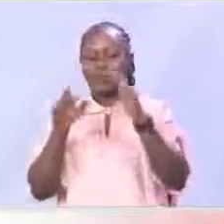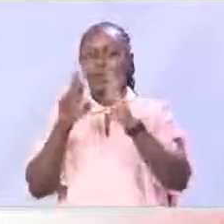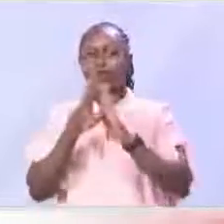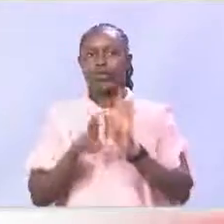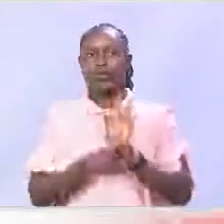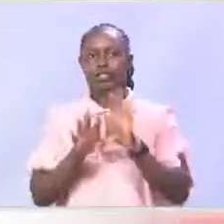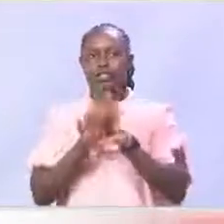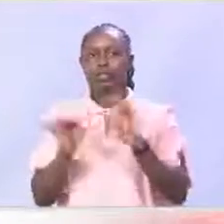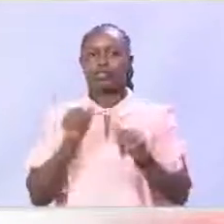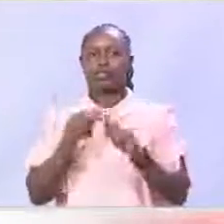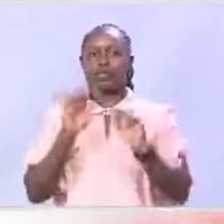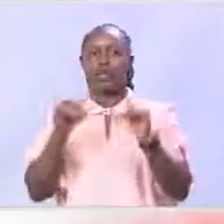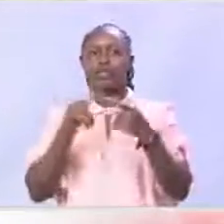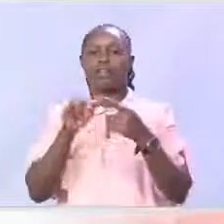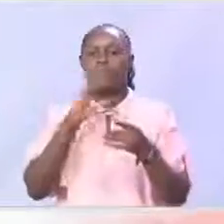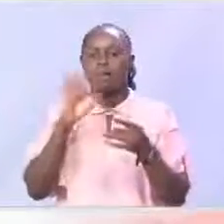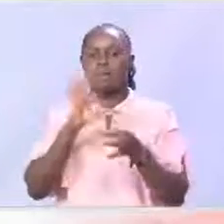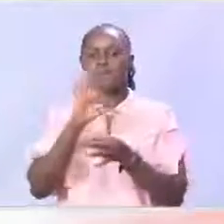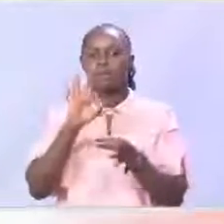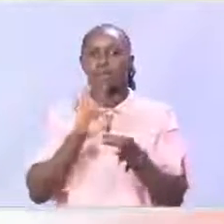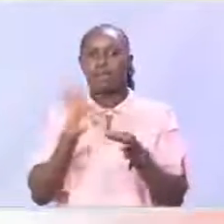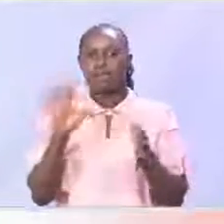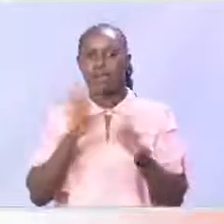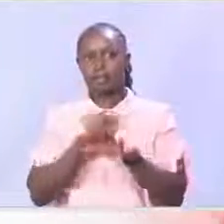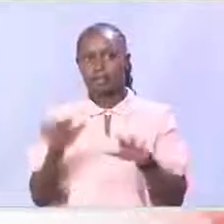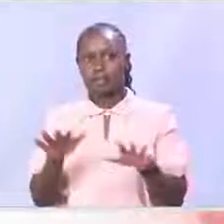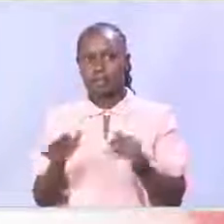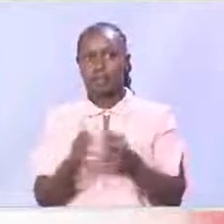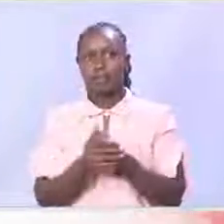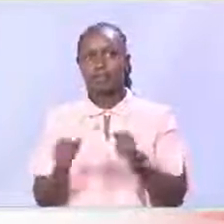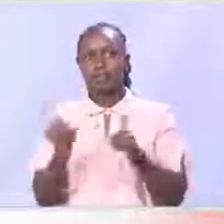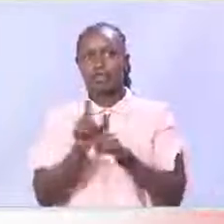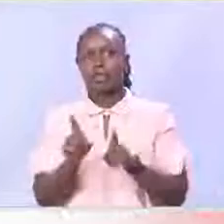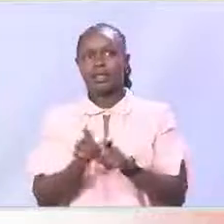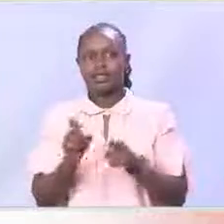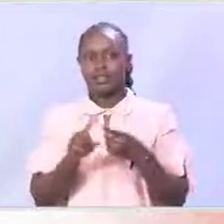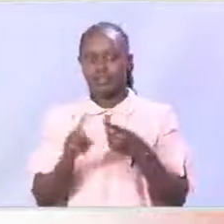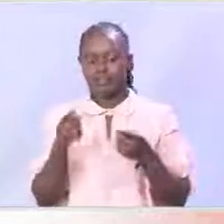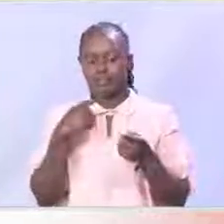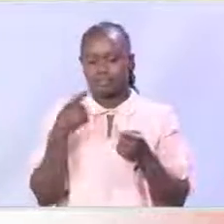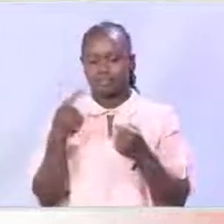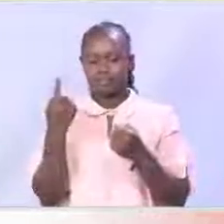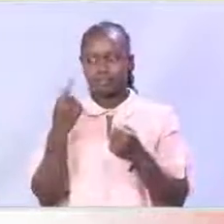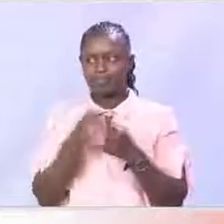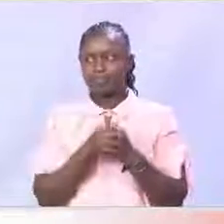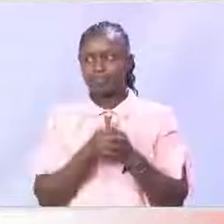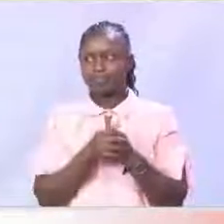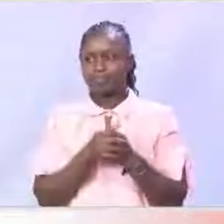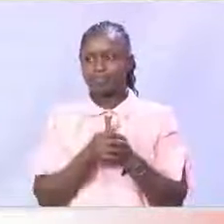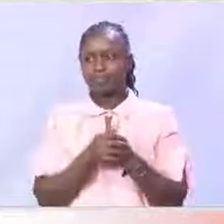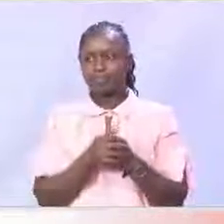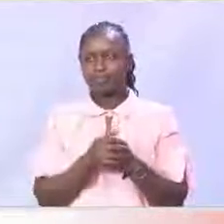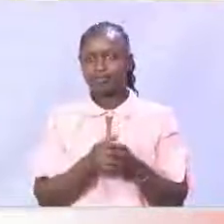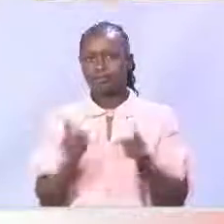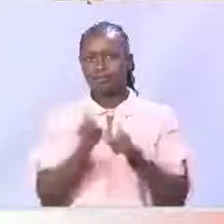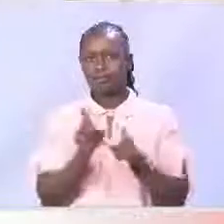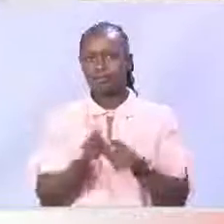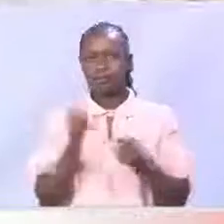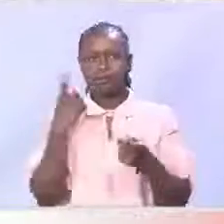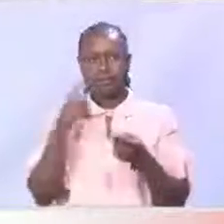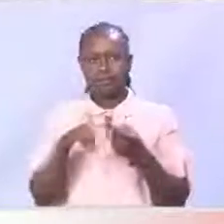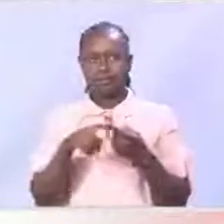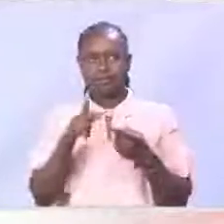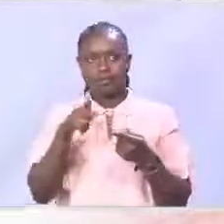hawa stakeholders. Otisha njugu yako, otisha ninio viazi, otisha pojo.